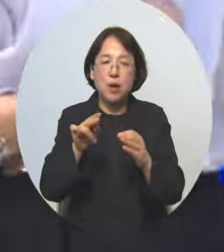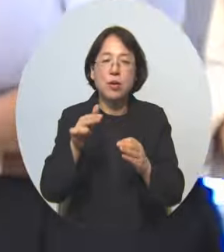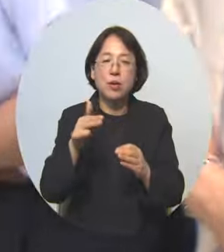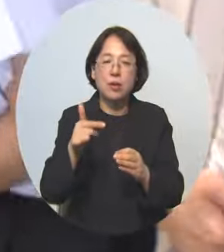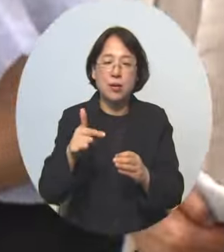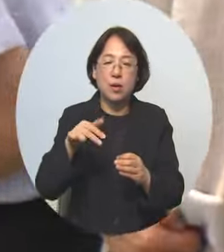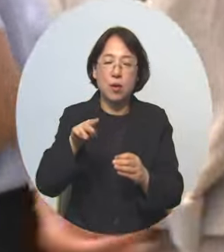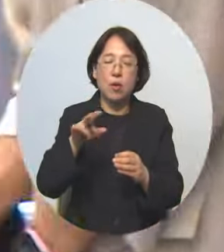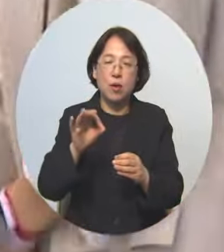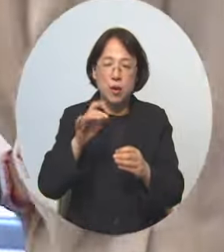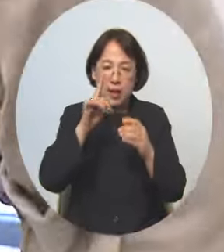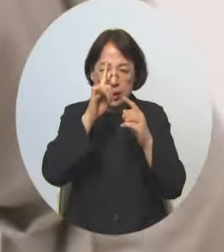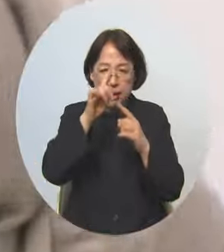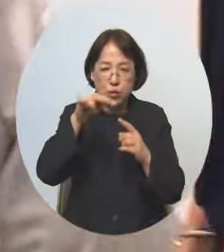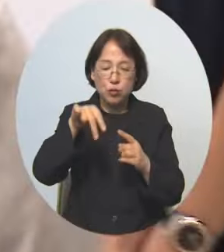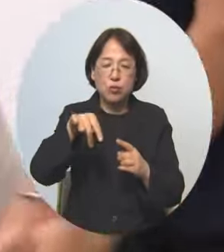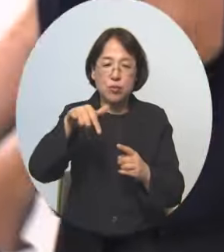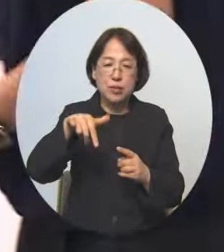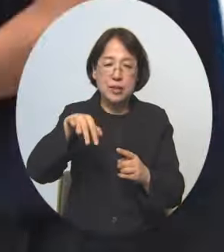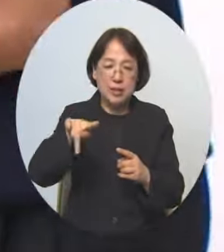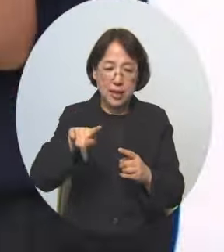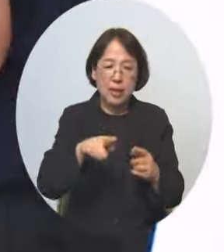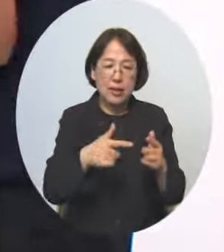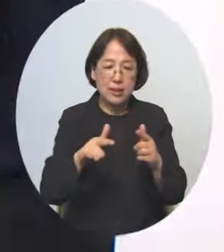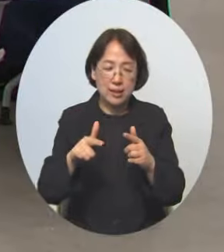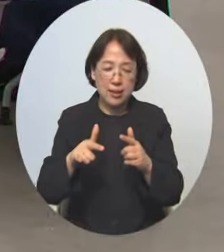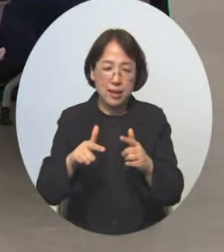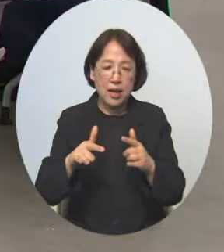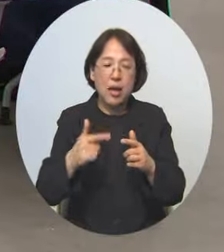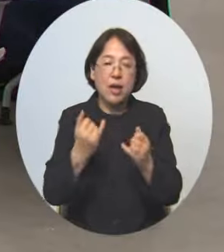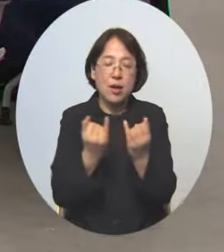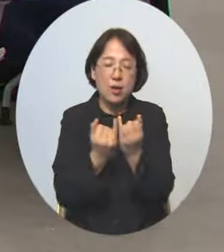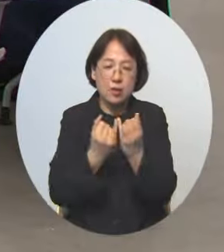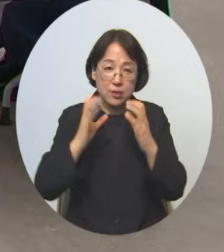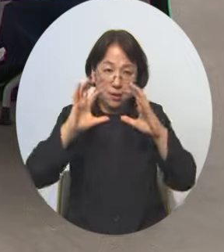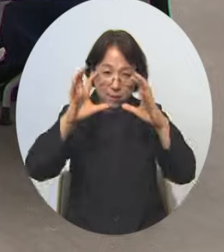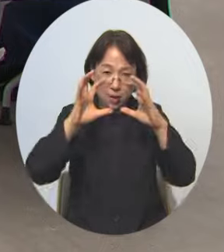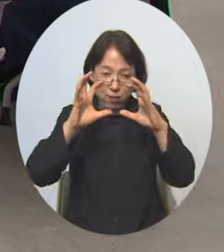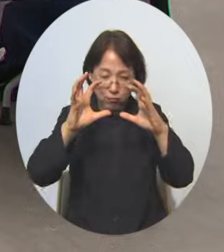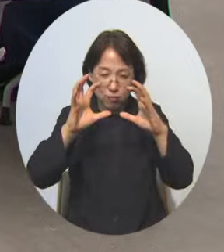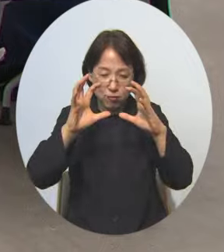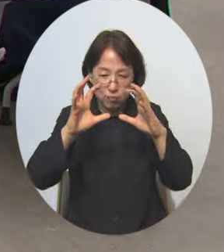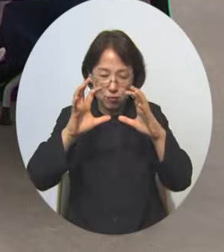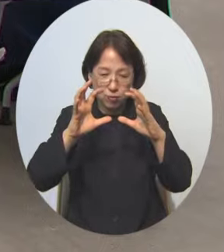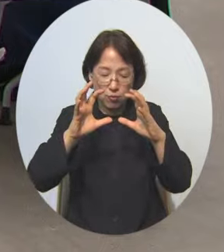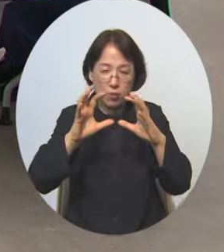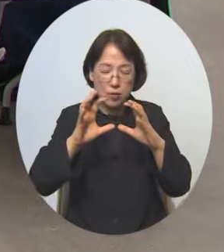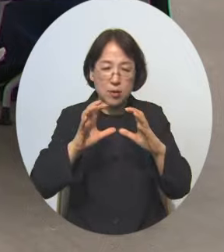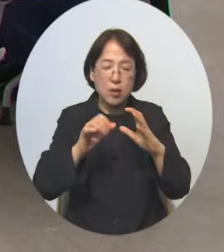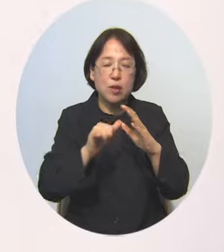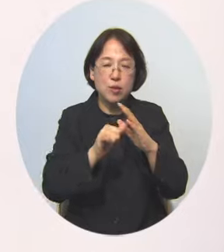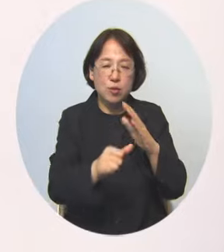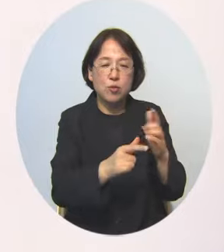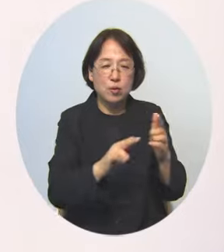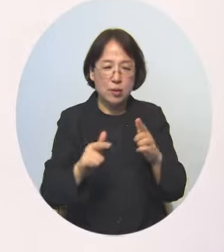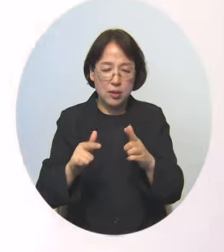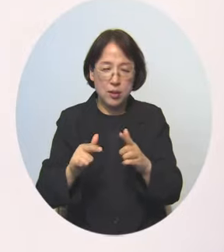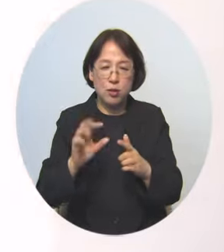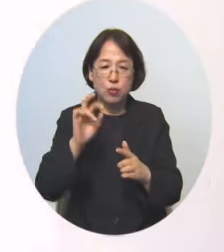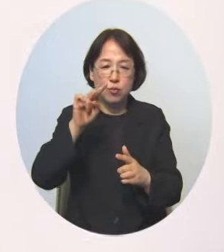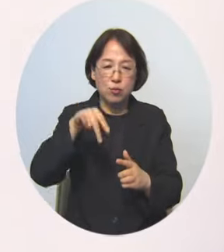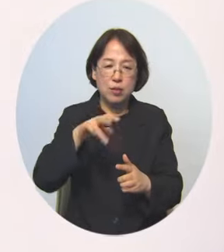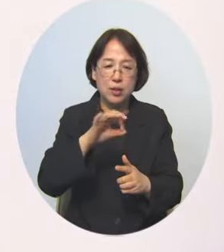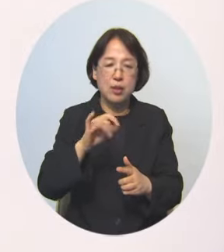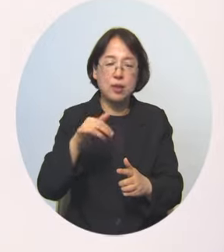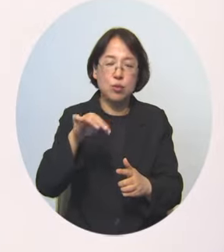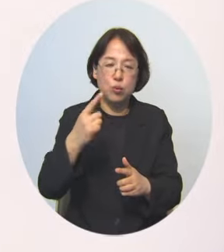이숙자, 한유미, 한송이 자매 등 여자 배구 전성기를 이끈 국가대표 은퇴 선수들이 유인촌 문화체육관광부